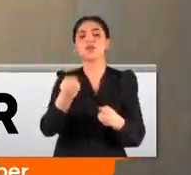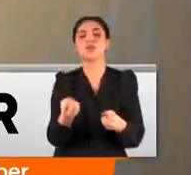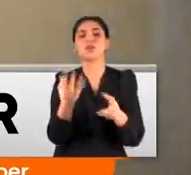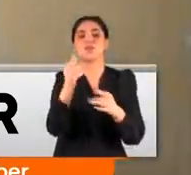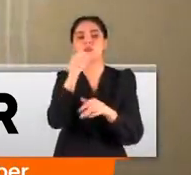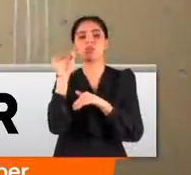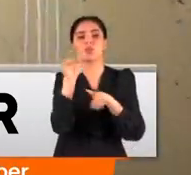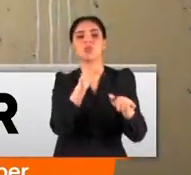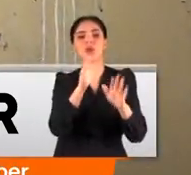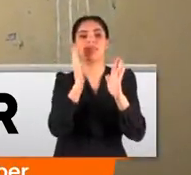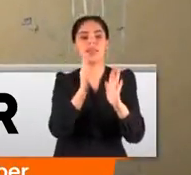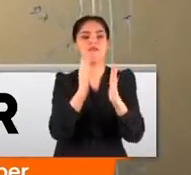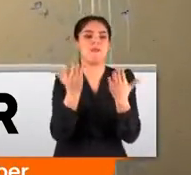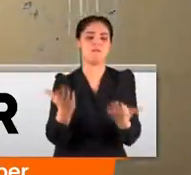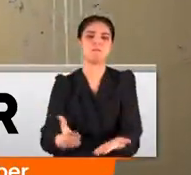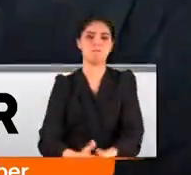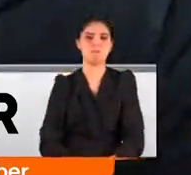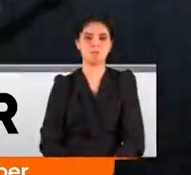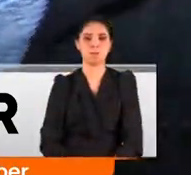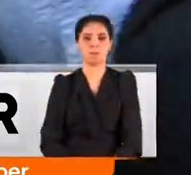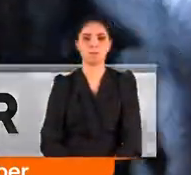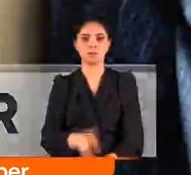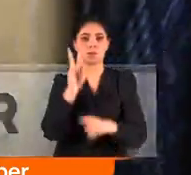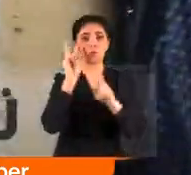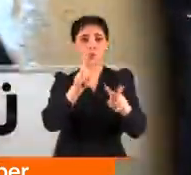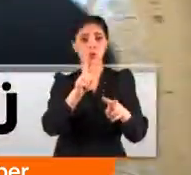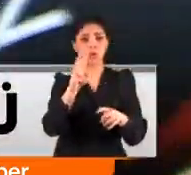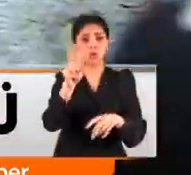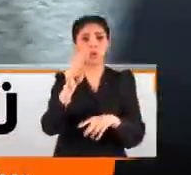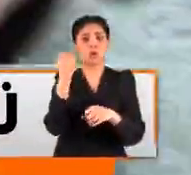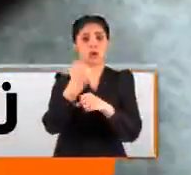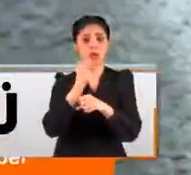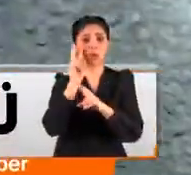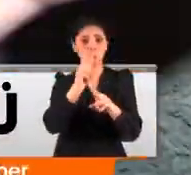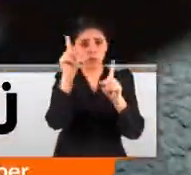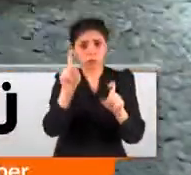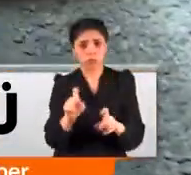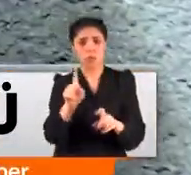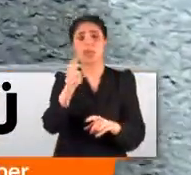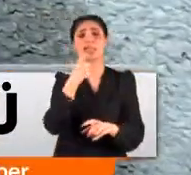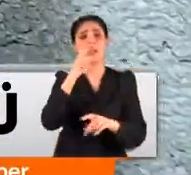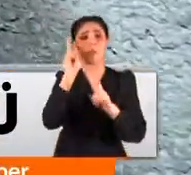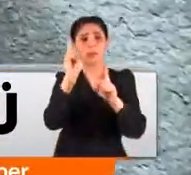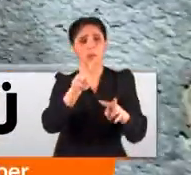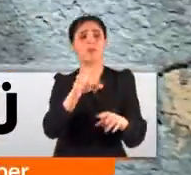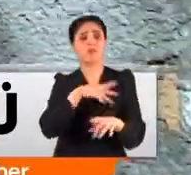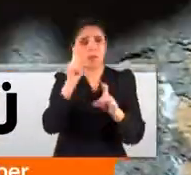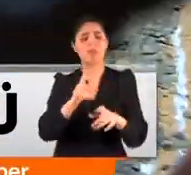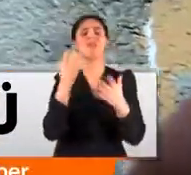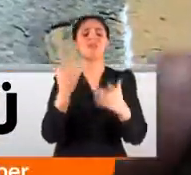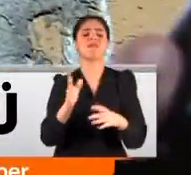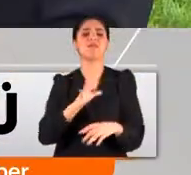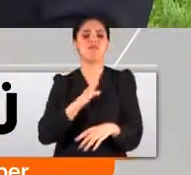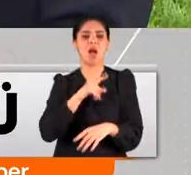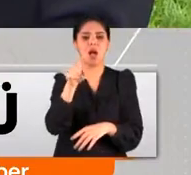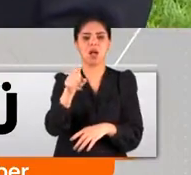akıntı betonun arasından devam ediyor. Gözüküyor muydu kirişler? Tabii ki tabii. Döküntü burası vardı. Yani. Döküntü vardı. Demirlerin yani paslanmış döküntü hali. Biz